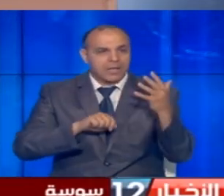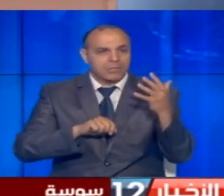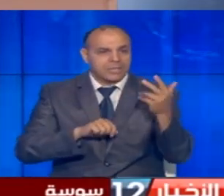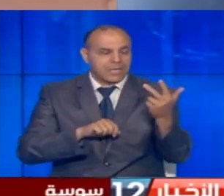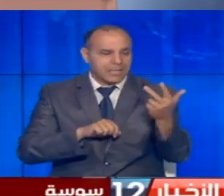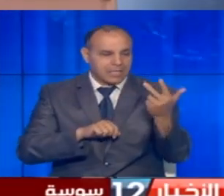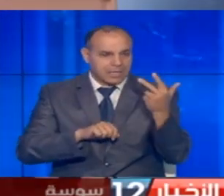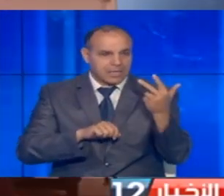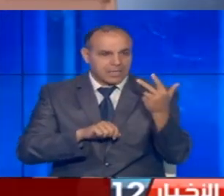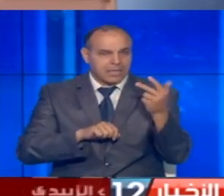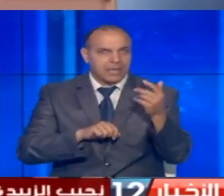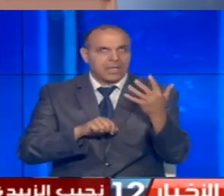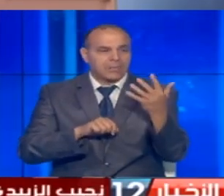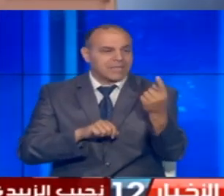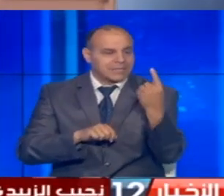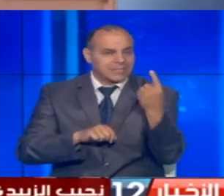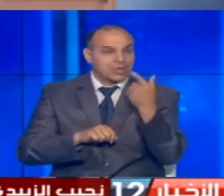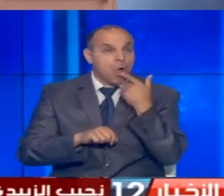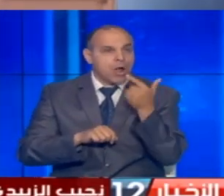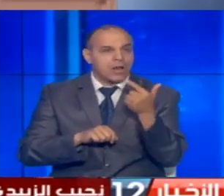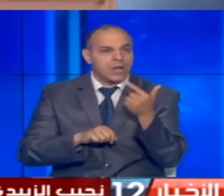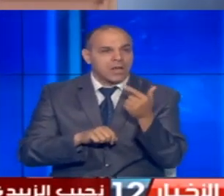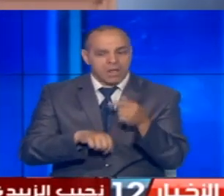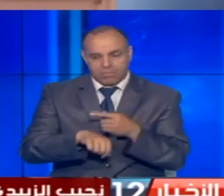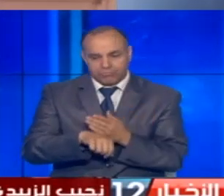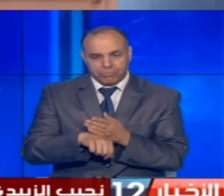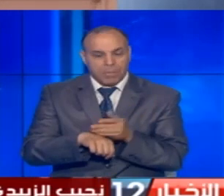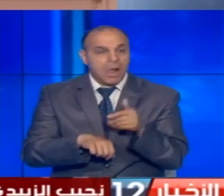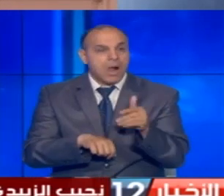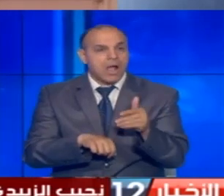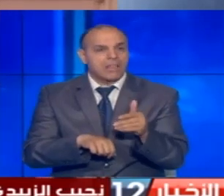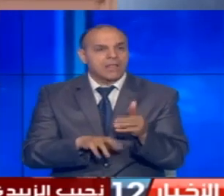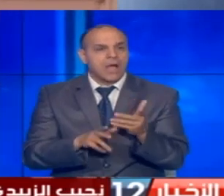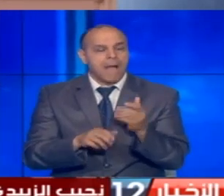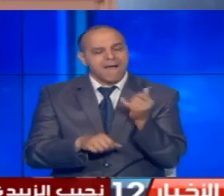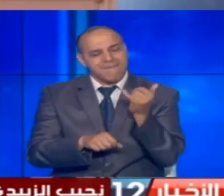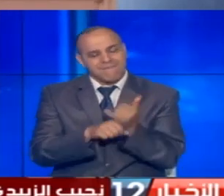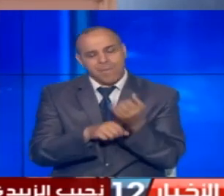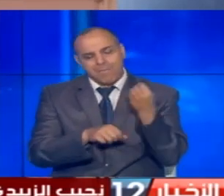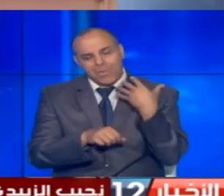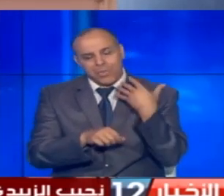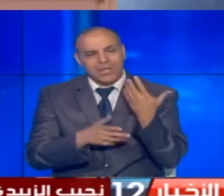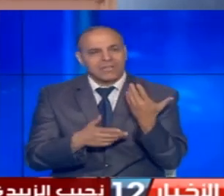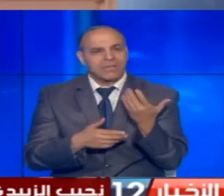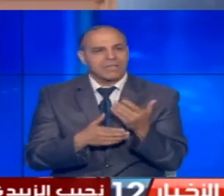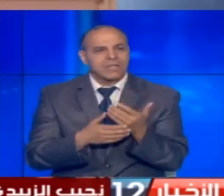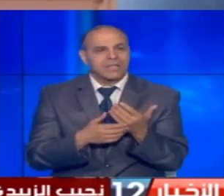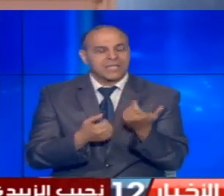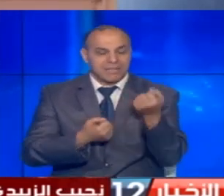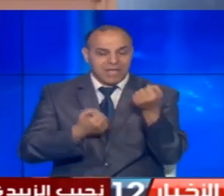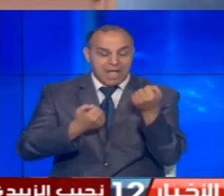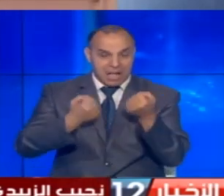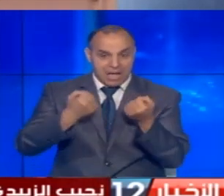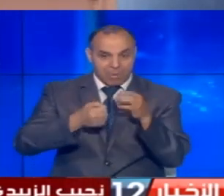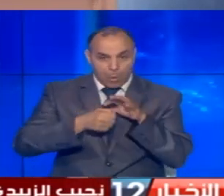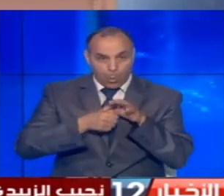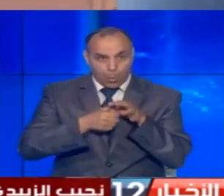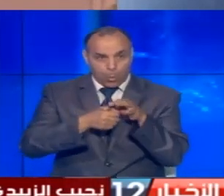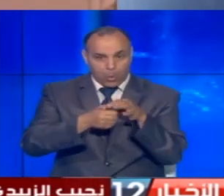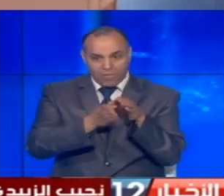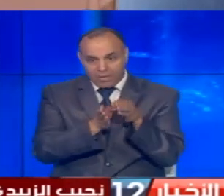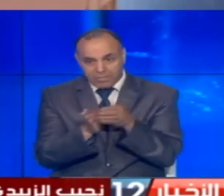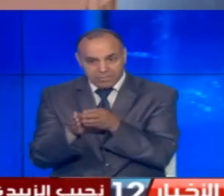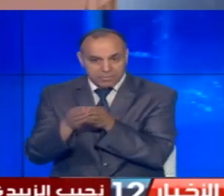صباحا إلا 5 دقائق ستنطلق بعد قليل العملية البيضاء المتمثلة في انطلاق خطوط